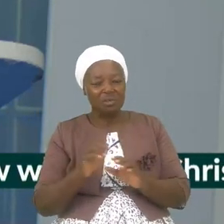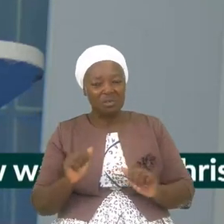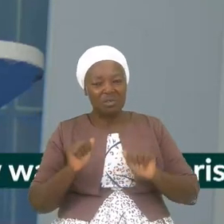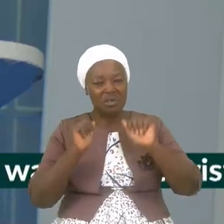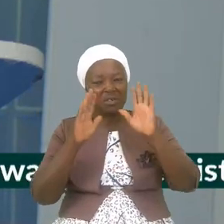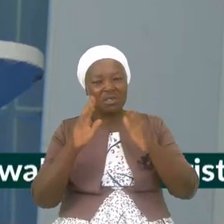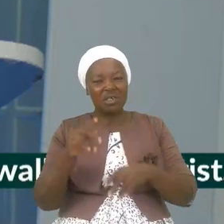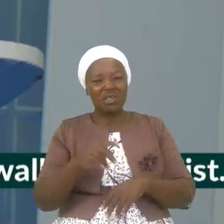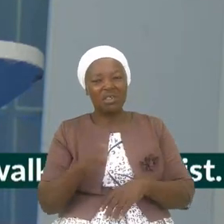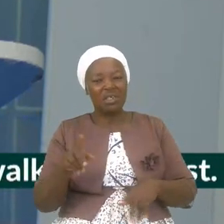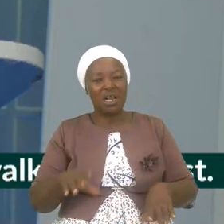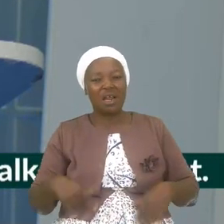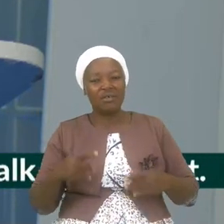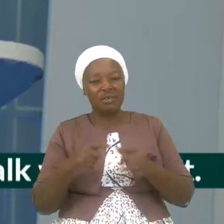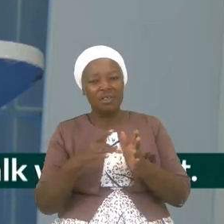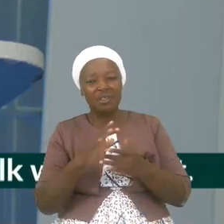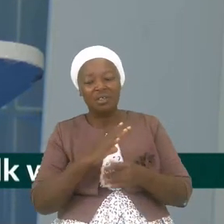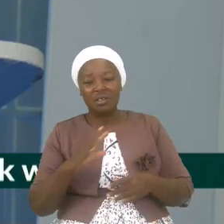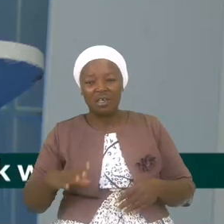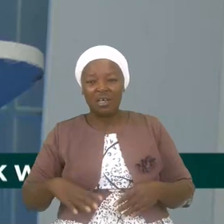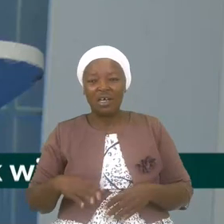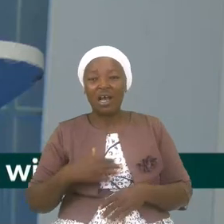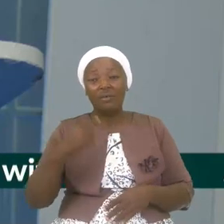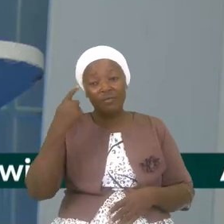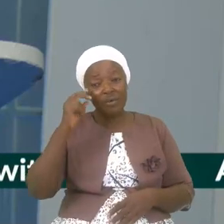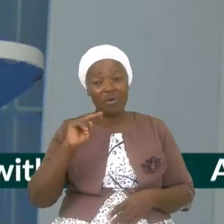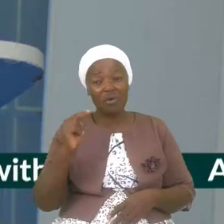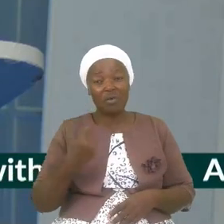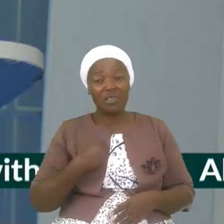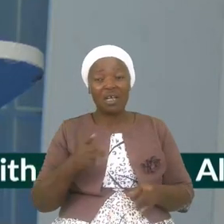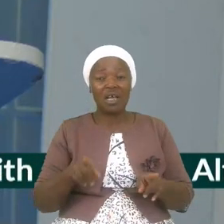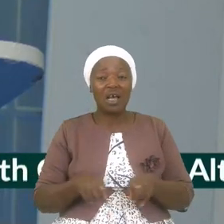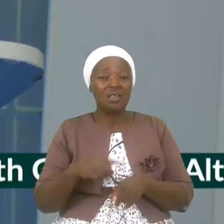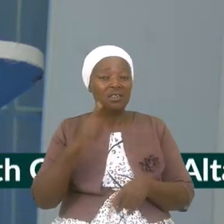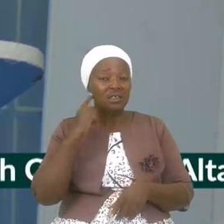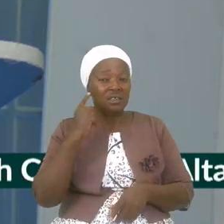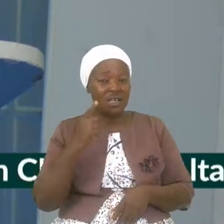Occupons-nous de ceux-là qui ont donné leur vie.